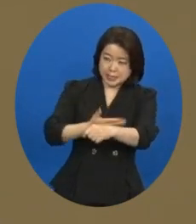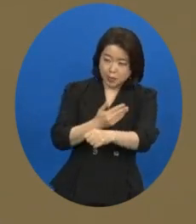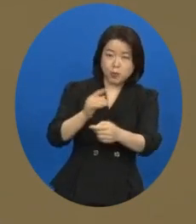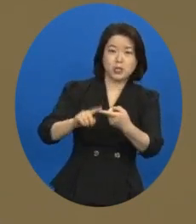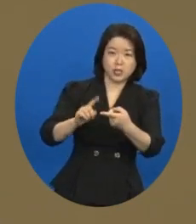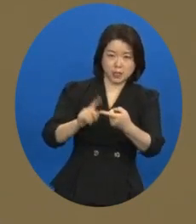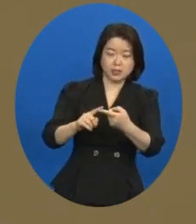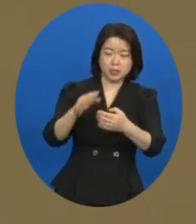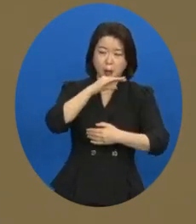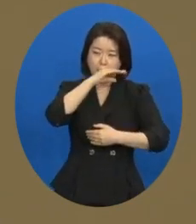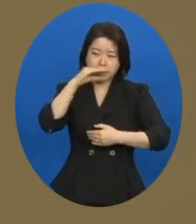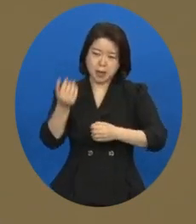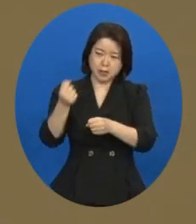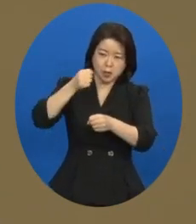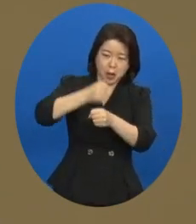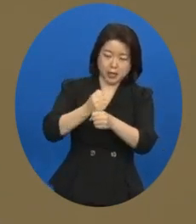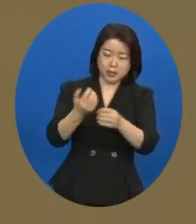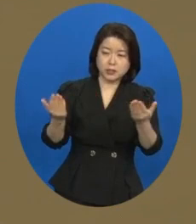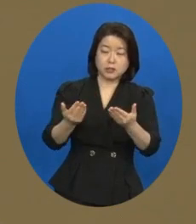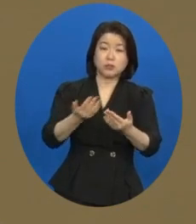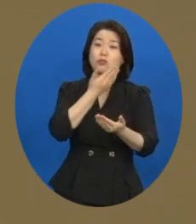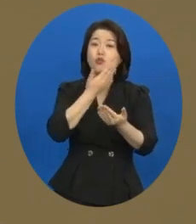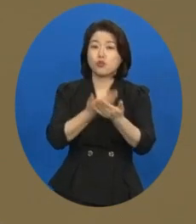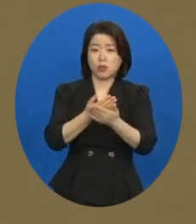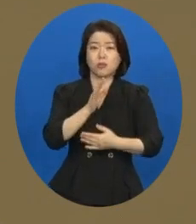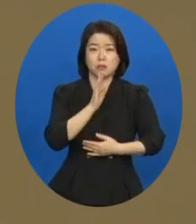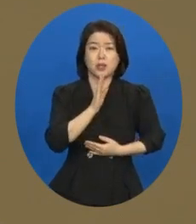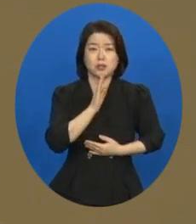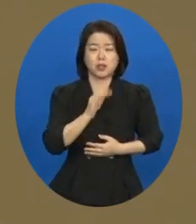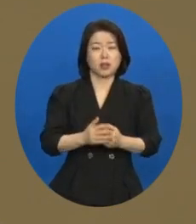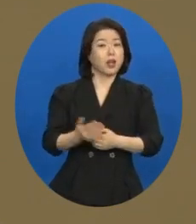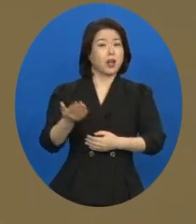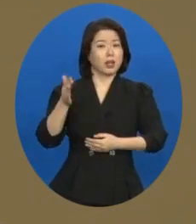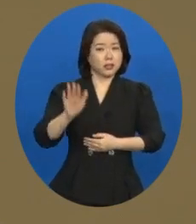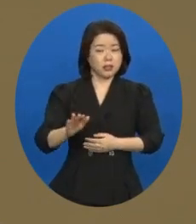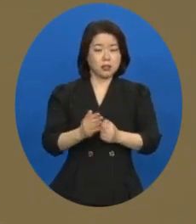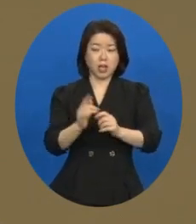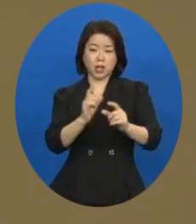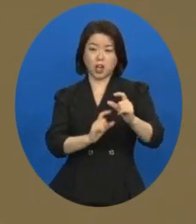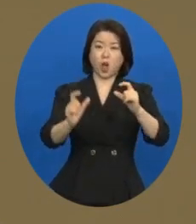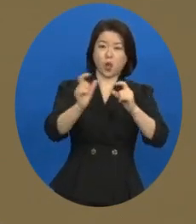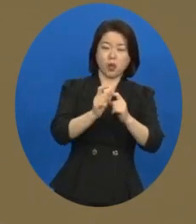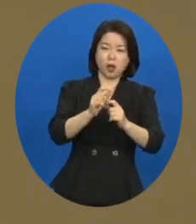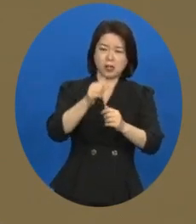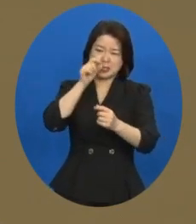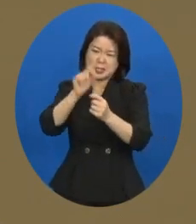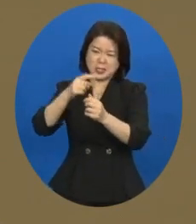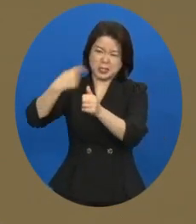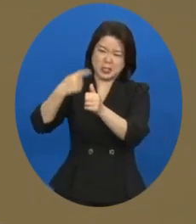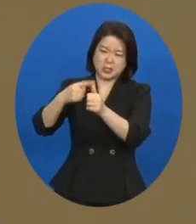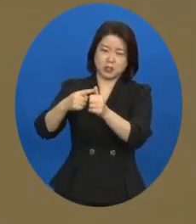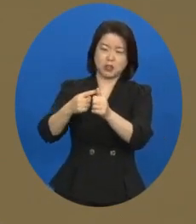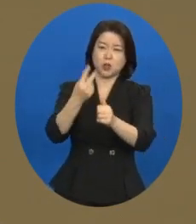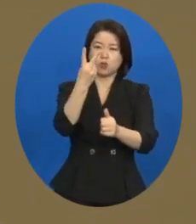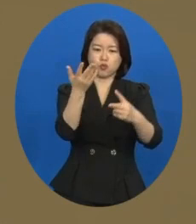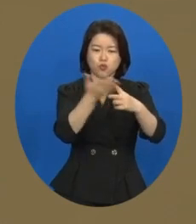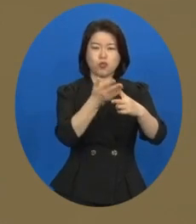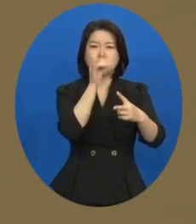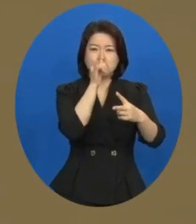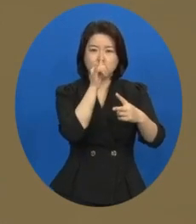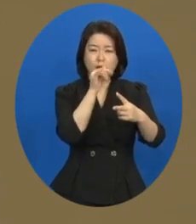이야기하고 바로잡는 일은 대단히 중요해요. 그런데 거기에 비난하는 댓글에는 두 가지 종류가